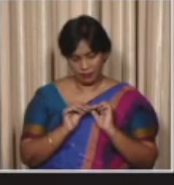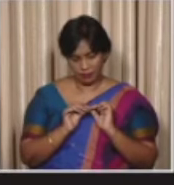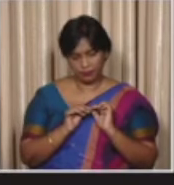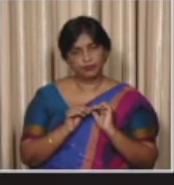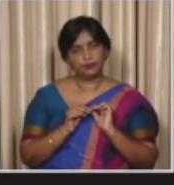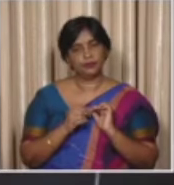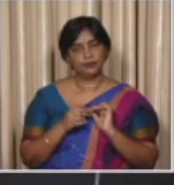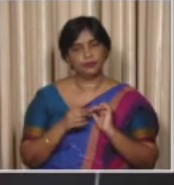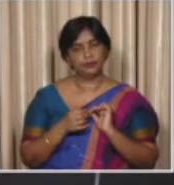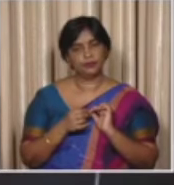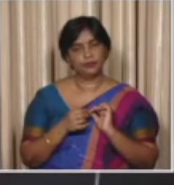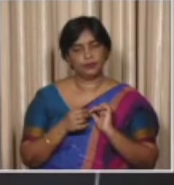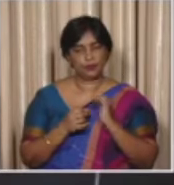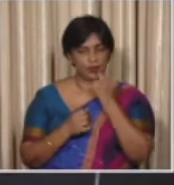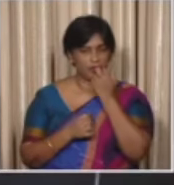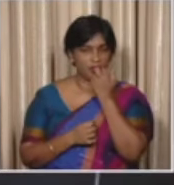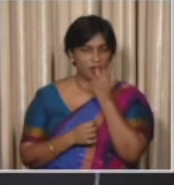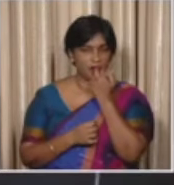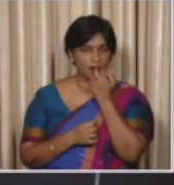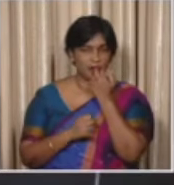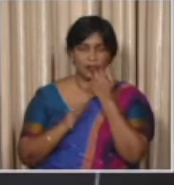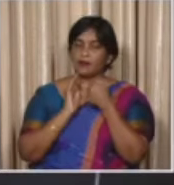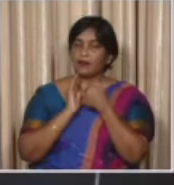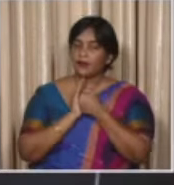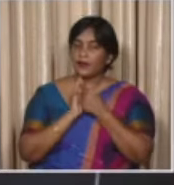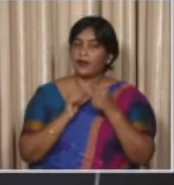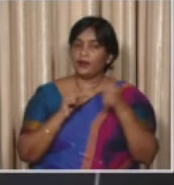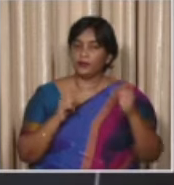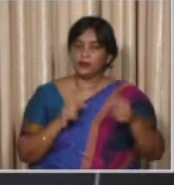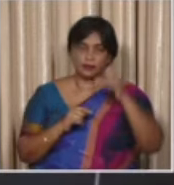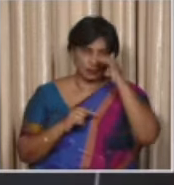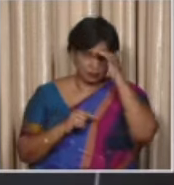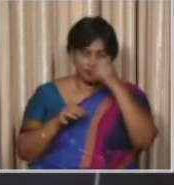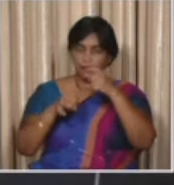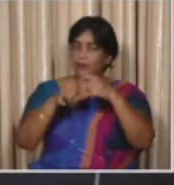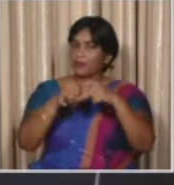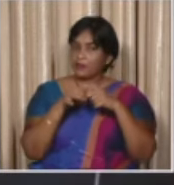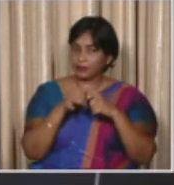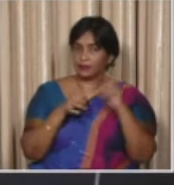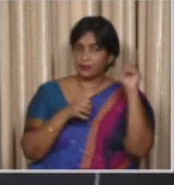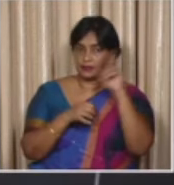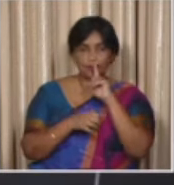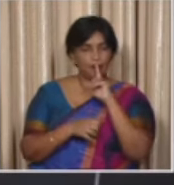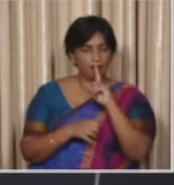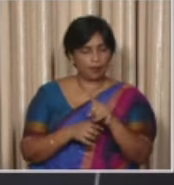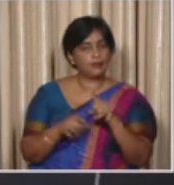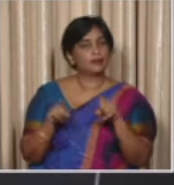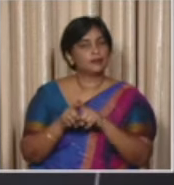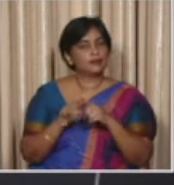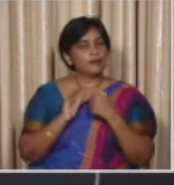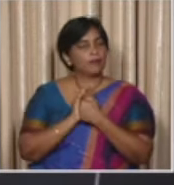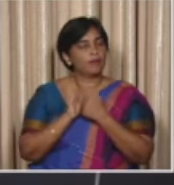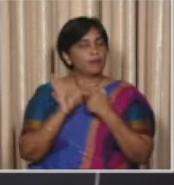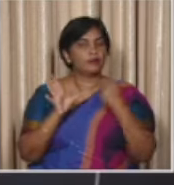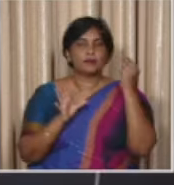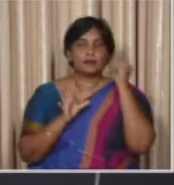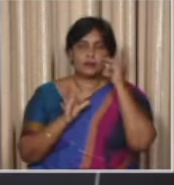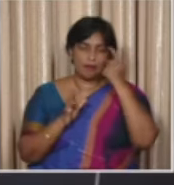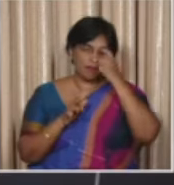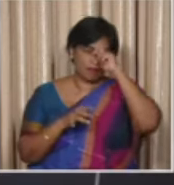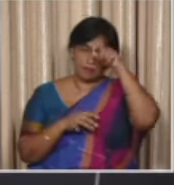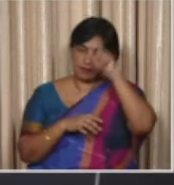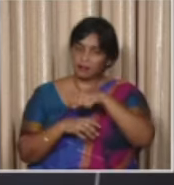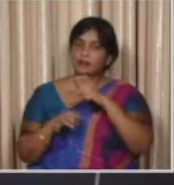කතානායකතුමනි, ගරු විපක්ෂ නායකතුමාගේ ප්‍රශ්නය මුලින් මතු කරා. ඒ වගේම ගරු අනුරුද්ධසානායක